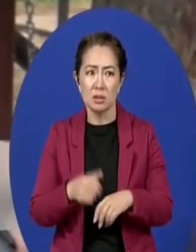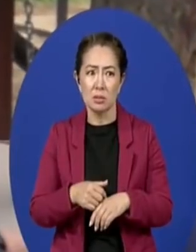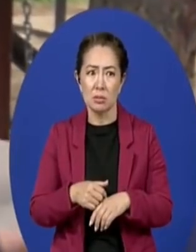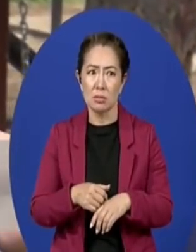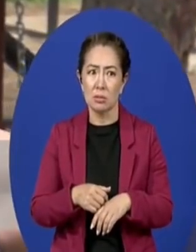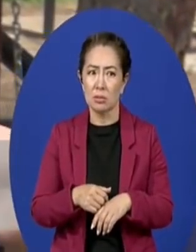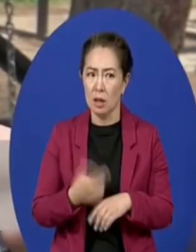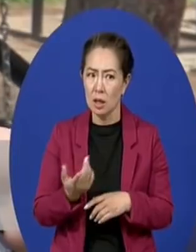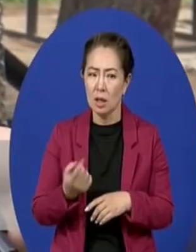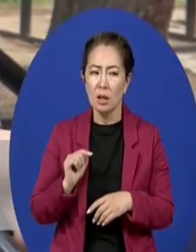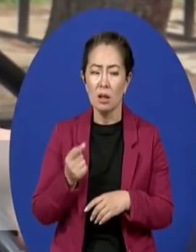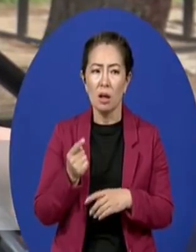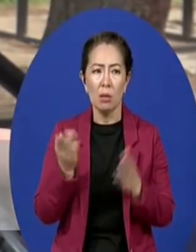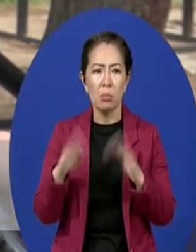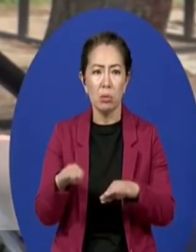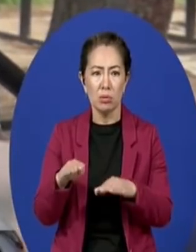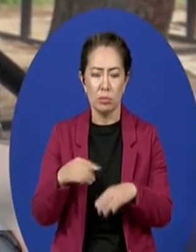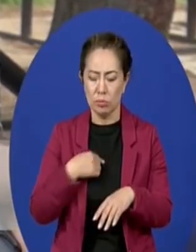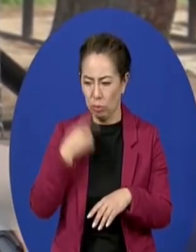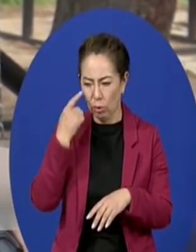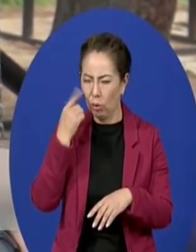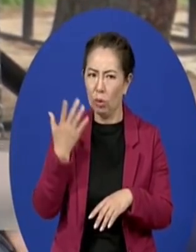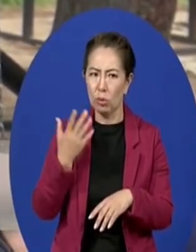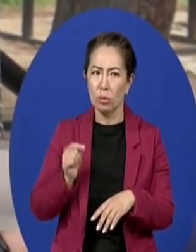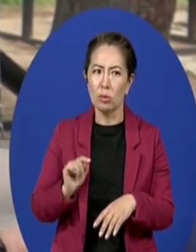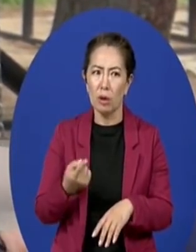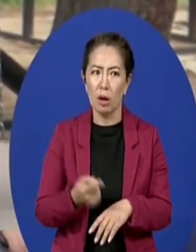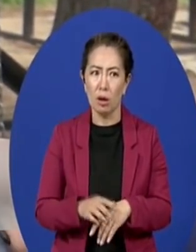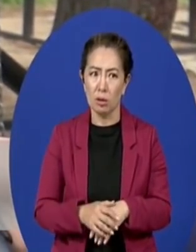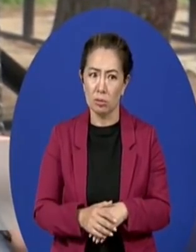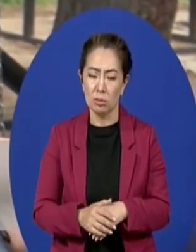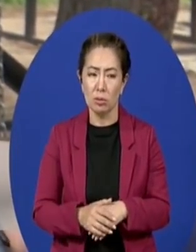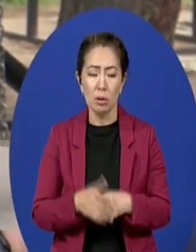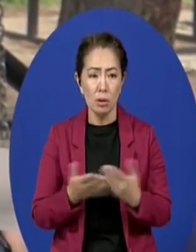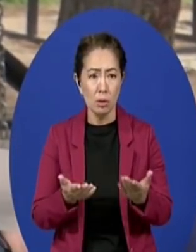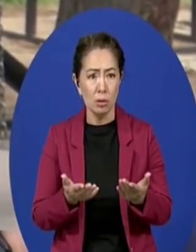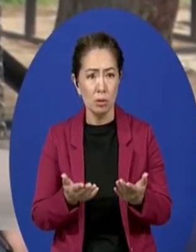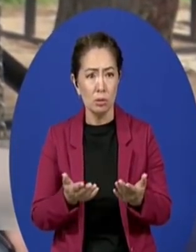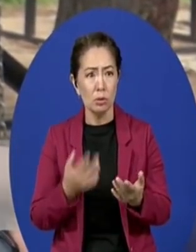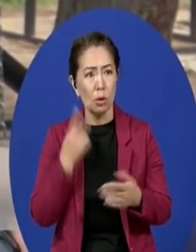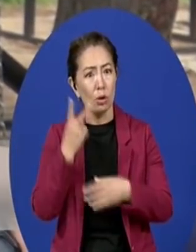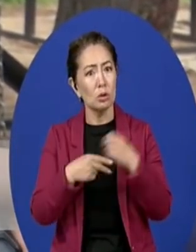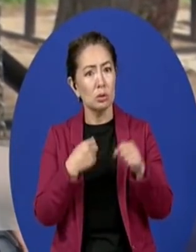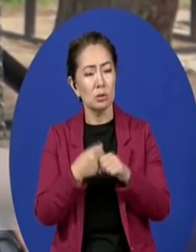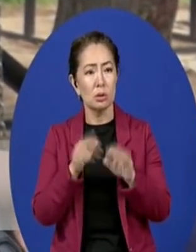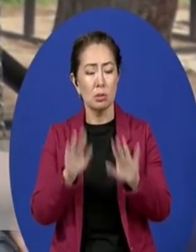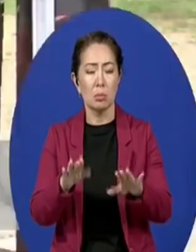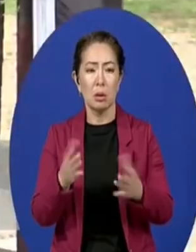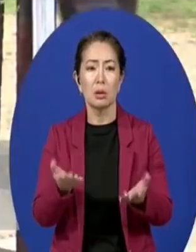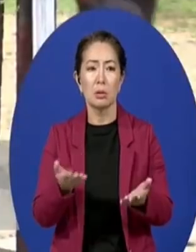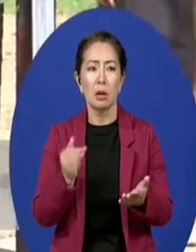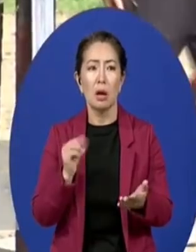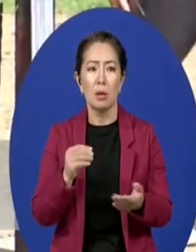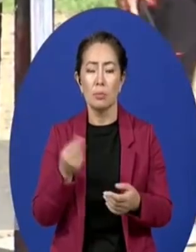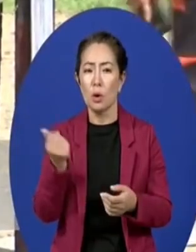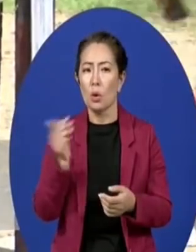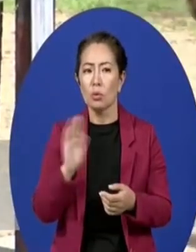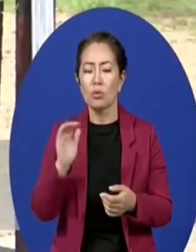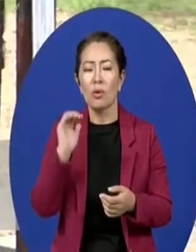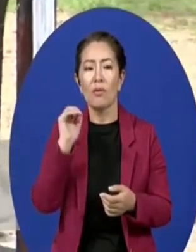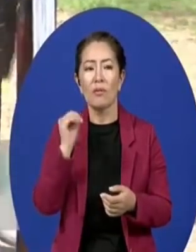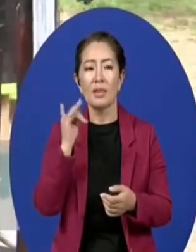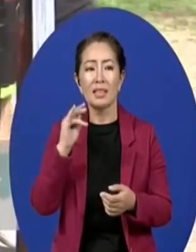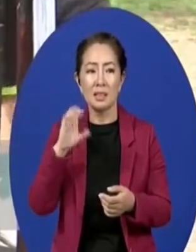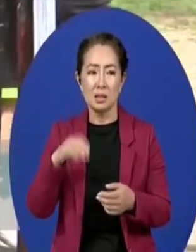яагаад ингэж татан буугдахдаа би бас ойлгохгүй мэн л та. Энд ч одоо баруун 2 жил болцсон гэжтэй тий. Мөнгөө фитнесийг